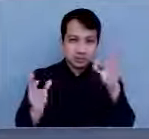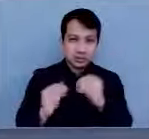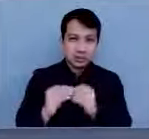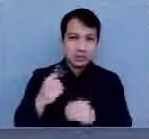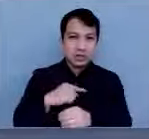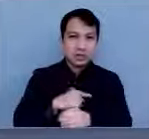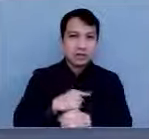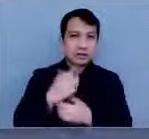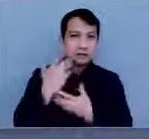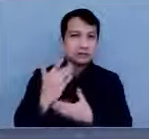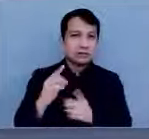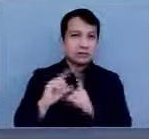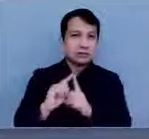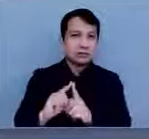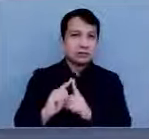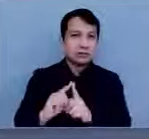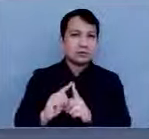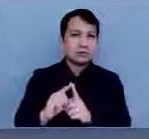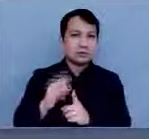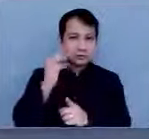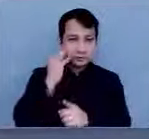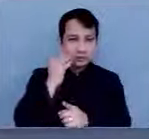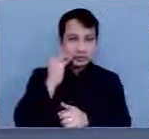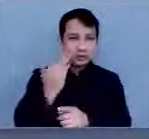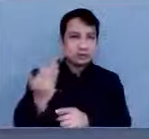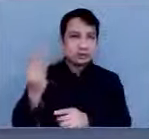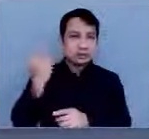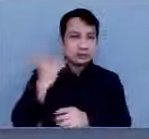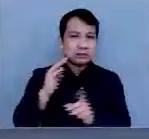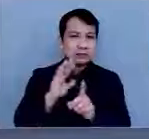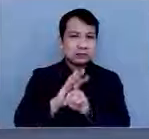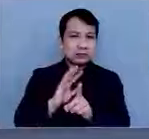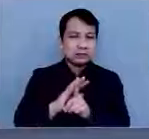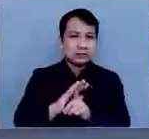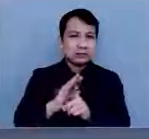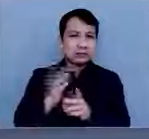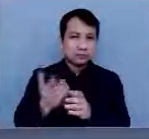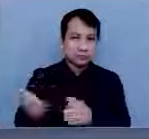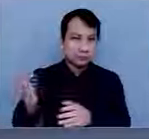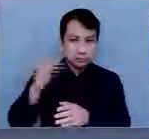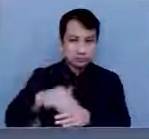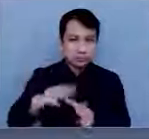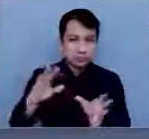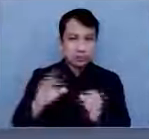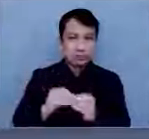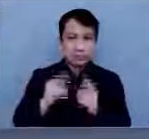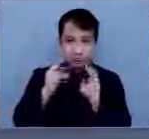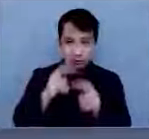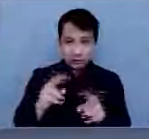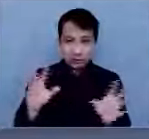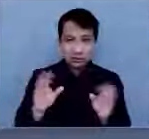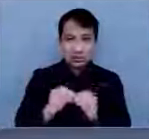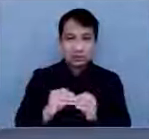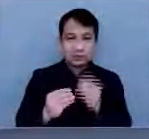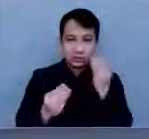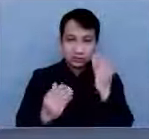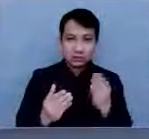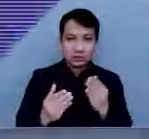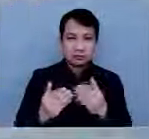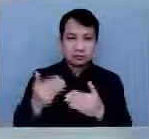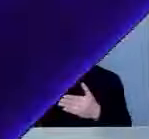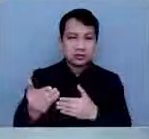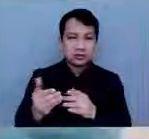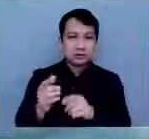mga pinagdaanan nila hanggang sa nakilala sila sa buong mundo. Panoorin natin ang official trailer niyan.